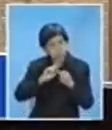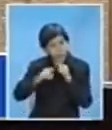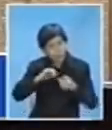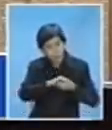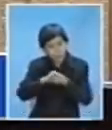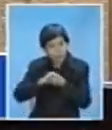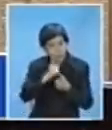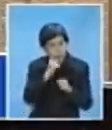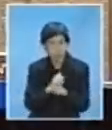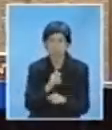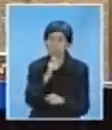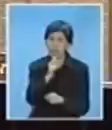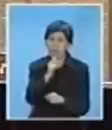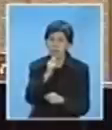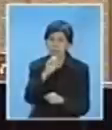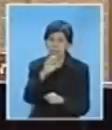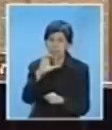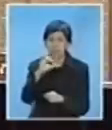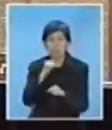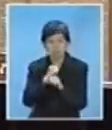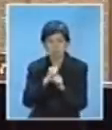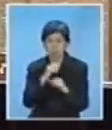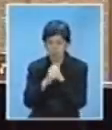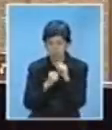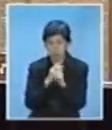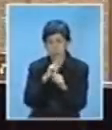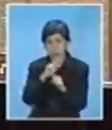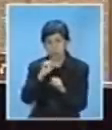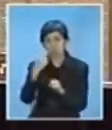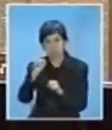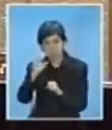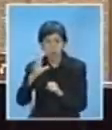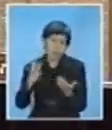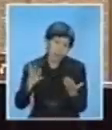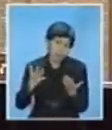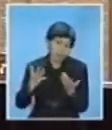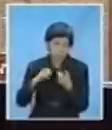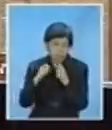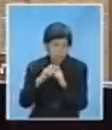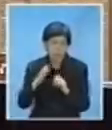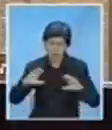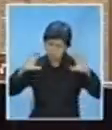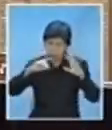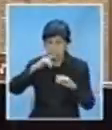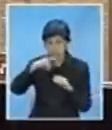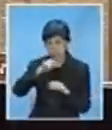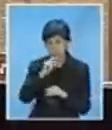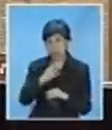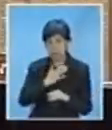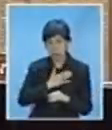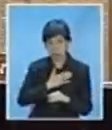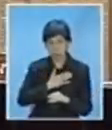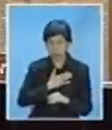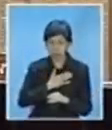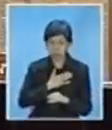น AEC จะเกิดขึ้นใน2015คุณจะไปทะเลาะกับเพื่อนบ้านทำไมล่ะครับรัฐบาลเพื่อไทยเราจะไม่มี